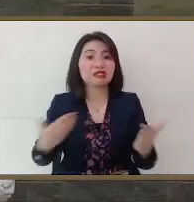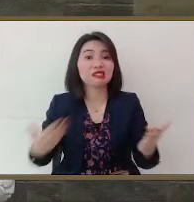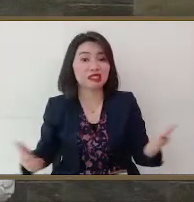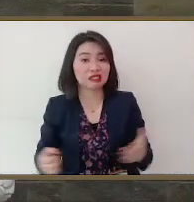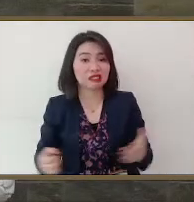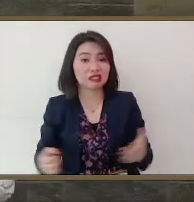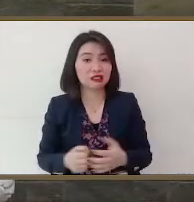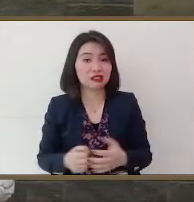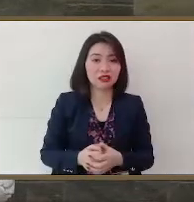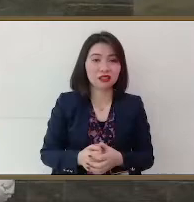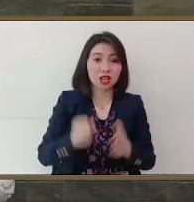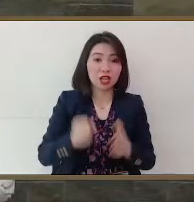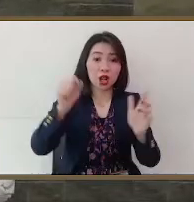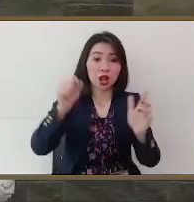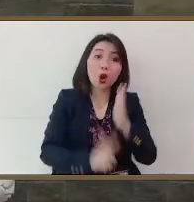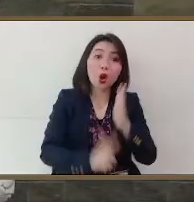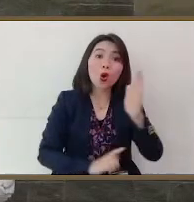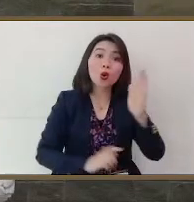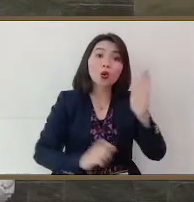Kapatid, ang